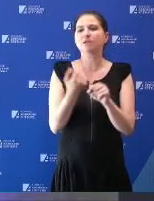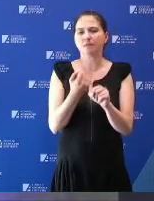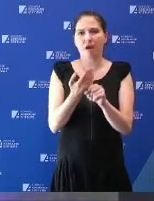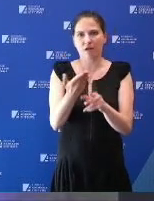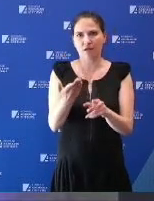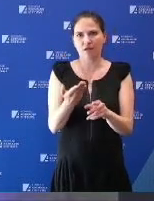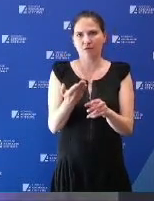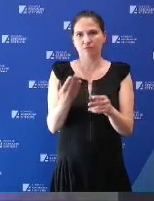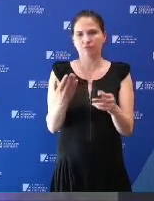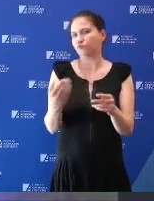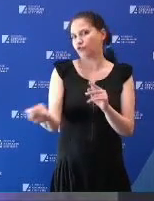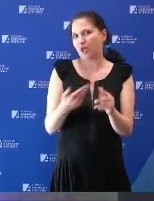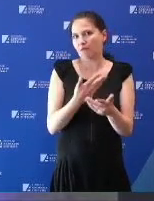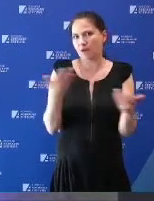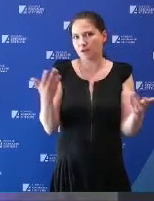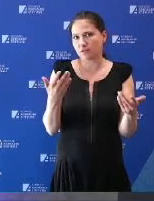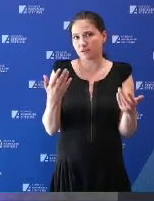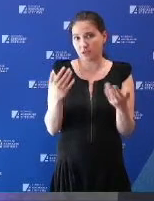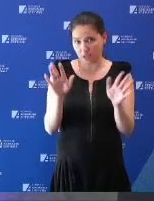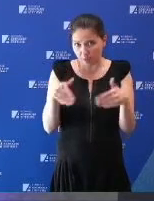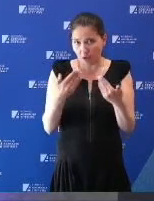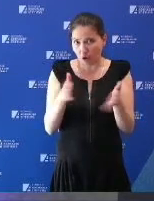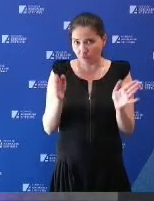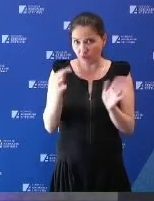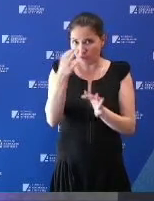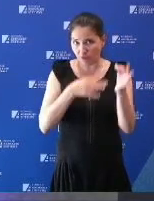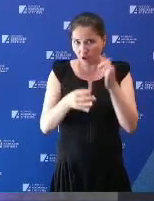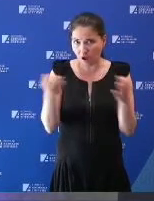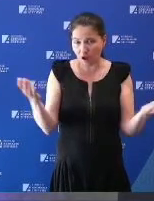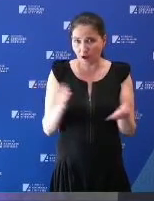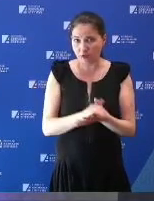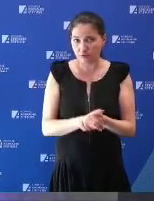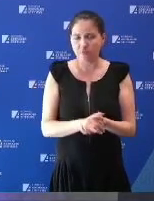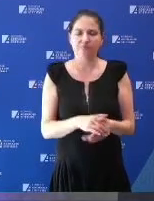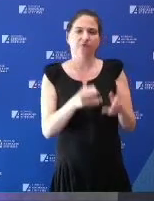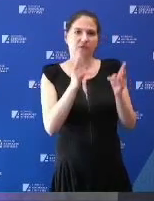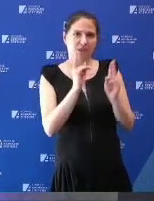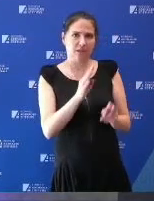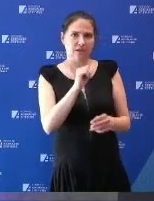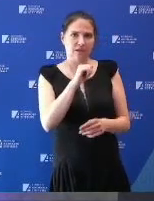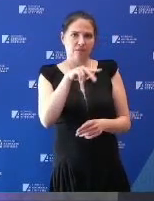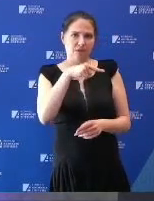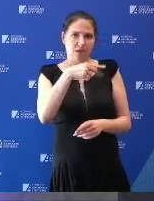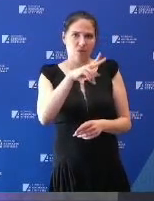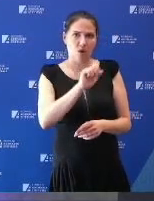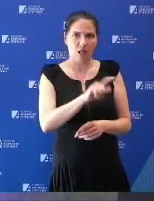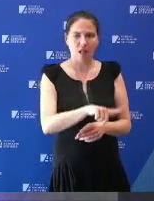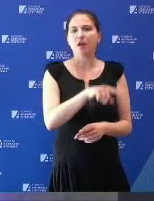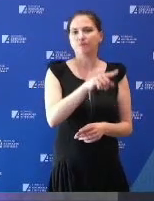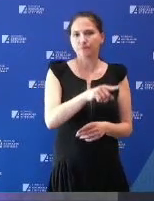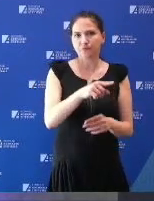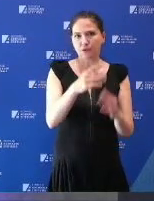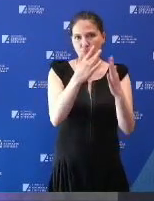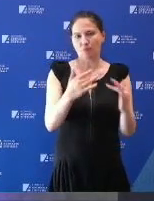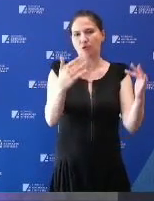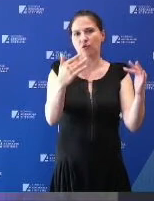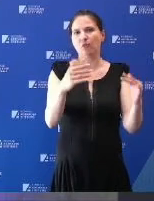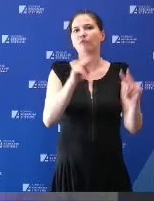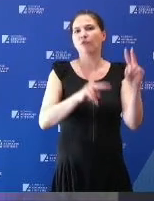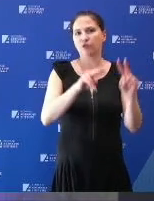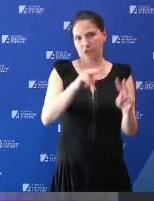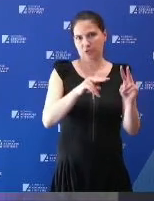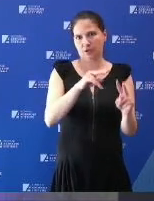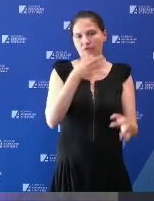hängen geblieben? Wo sind vielleicht noch offene Fragen? Genau, richtig, Miguel. Wir haben jetzt schon von unserem Publikum fleißig Fragen gestellt